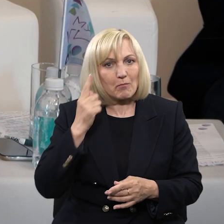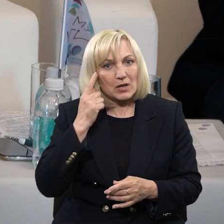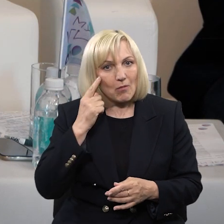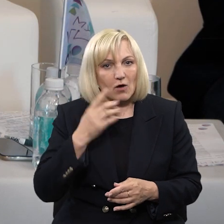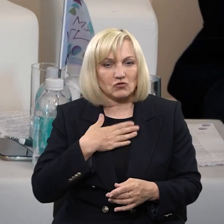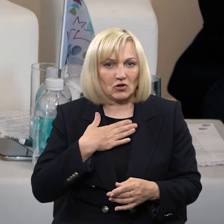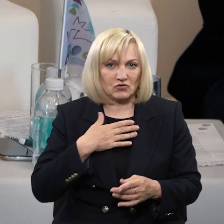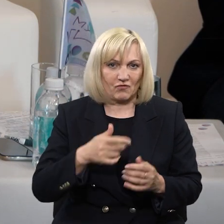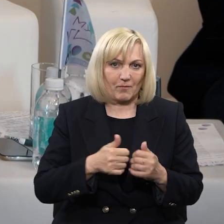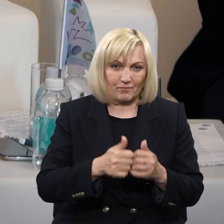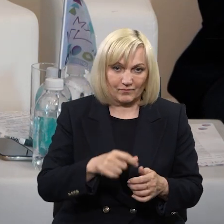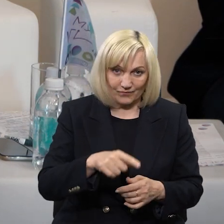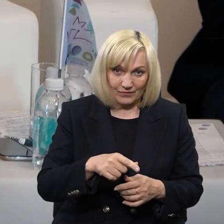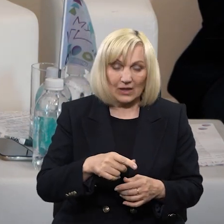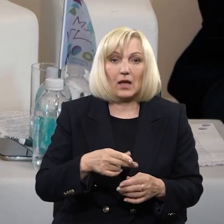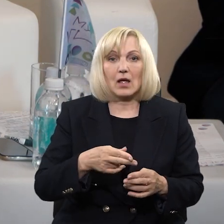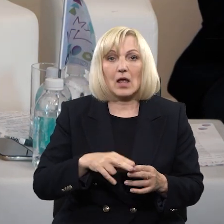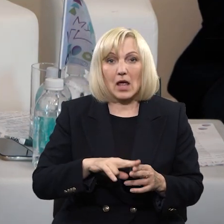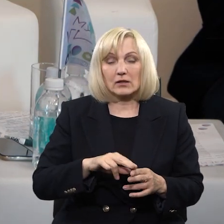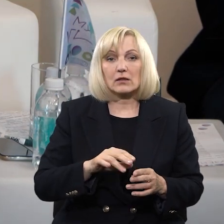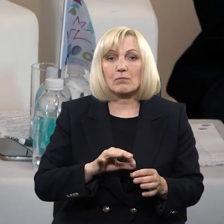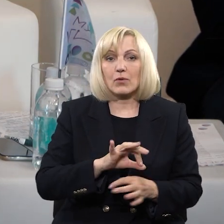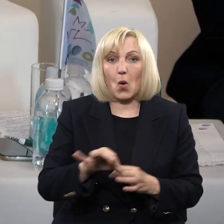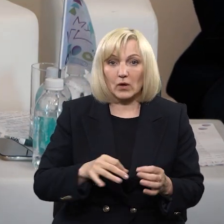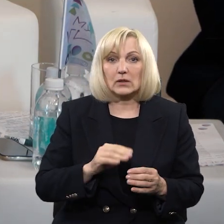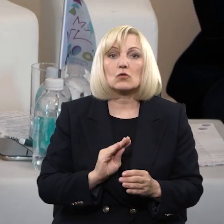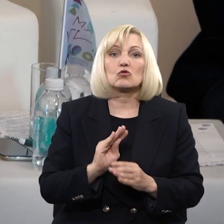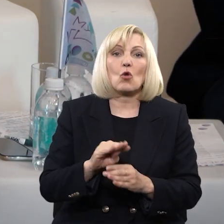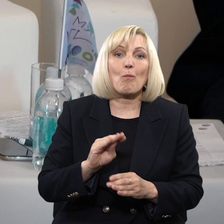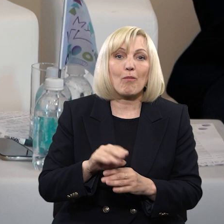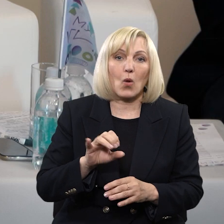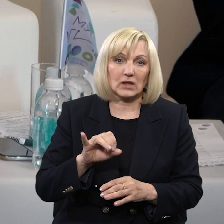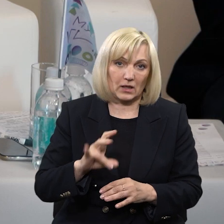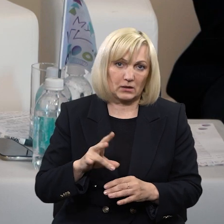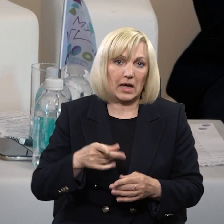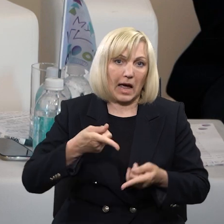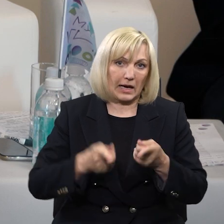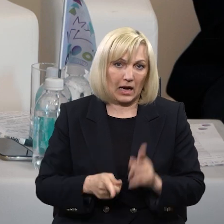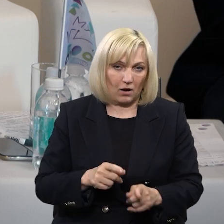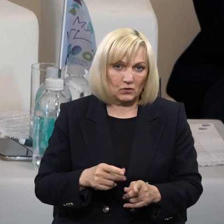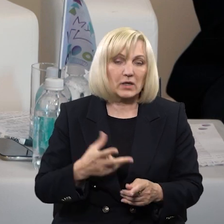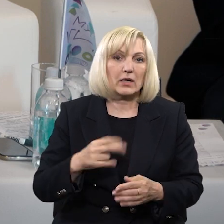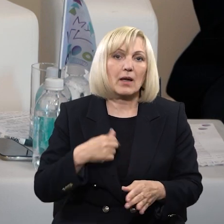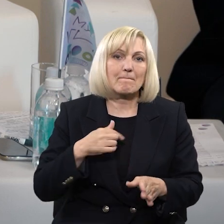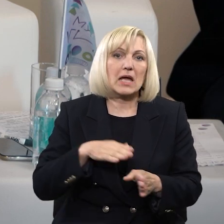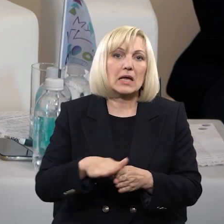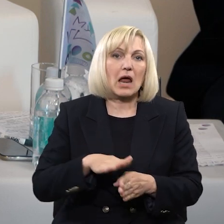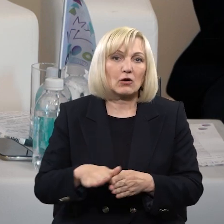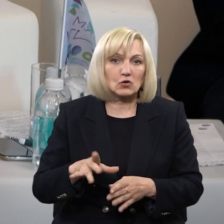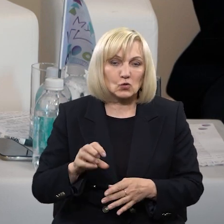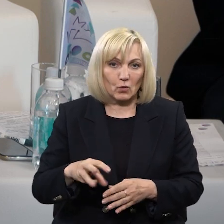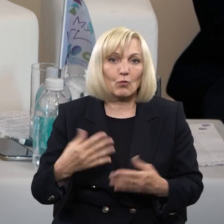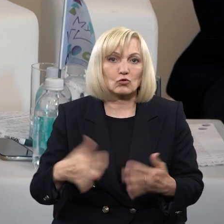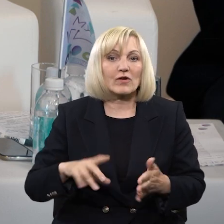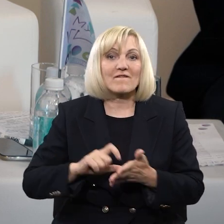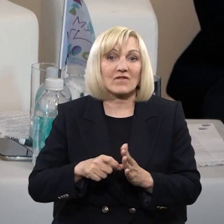Петербургской лаборатории интерактивной визуализации это проект дополненный реальности которые мы реализуем как